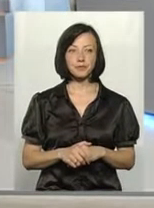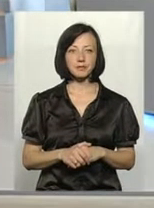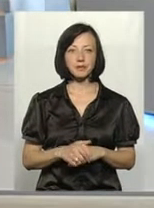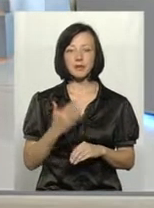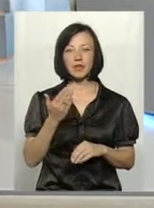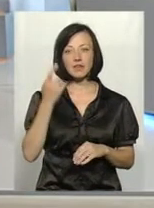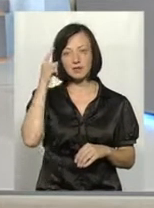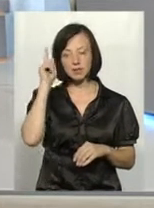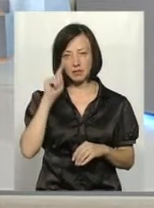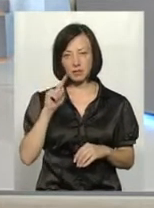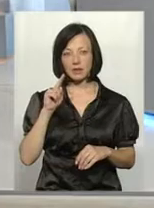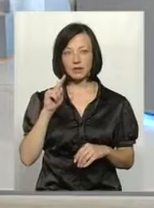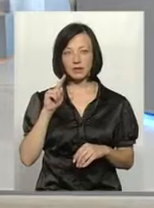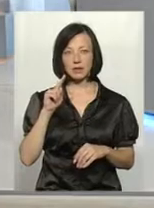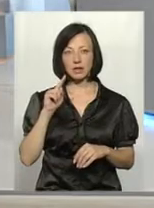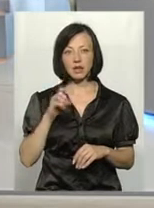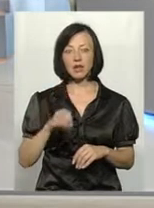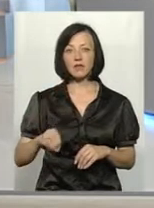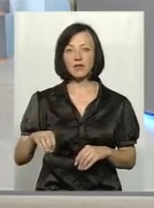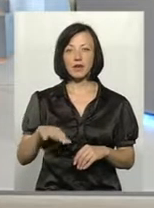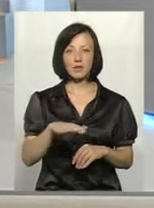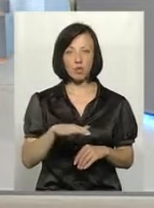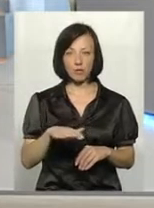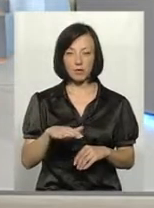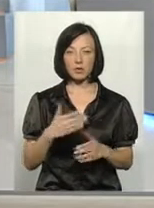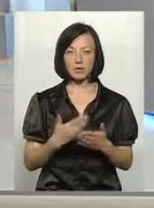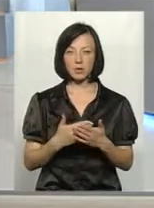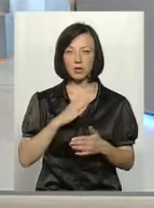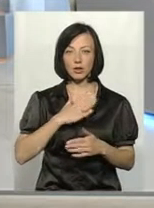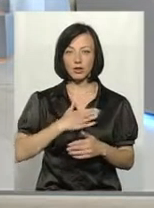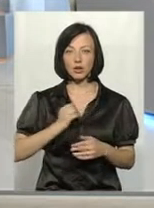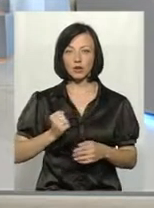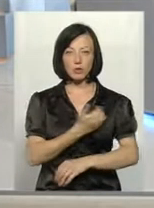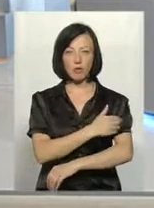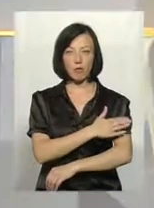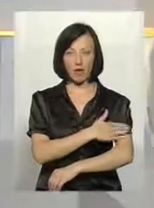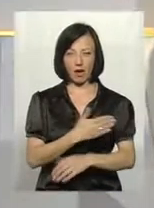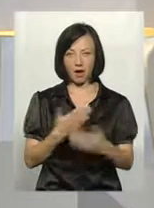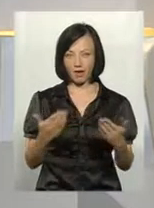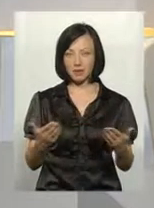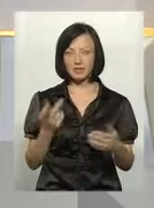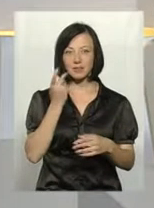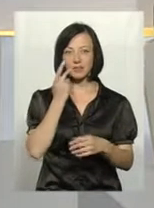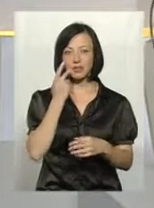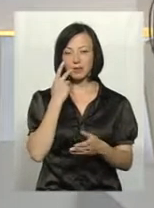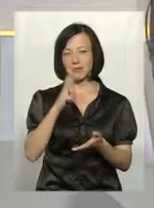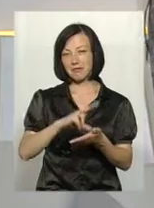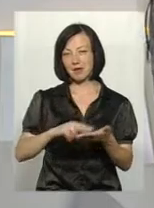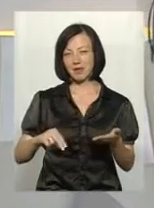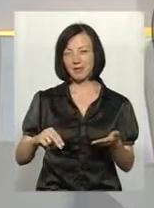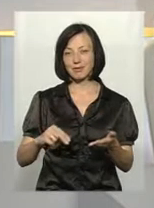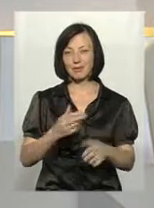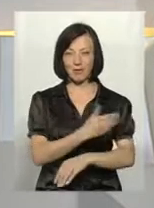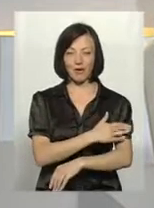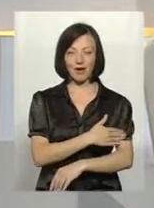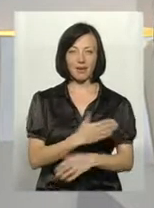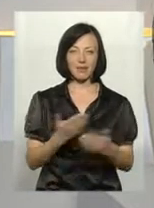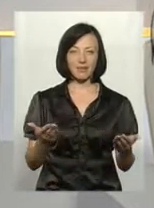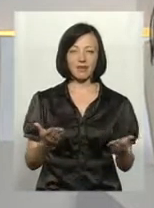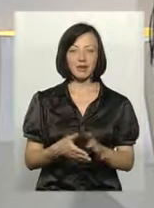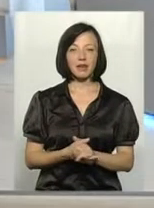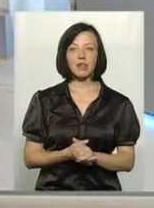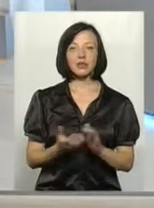Знаєте, дивіться, в Європі, скажімо, візьмемо наших друзів поляків. От Польщі, нам завжди їх ставлять у приклад, так? Завжди ставлять приклад. І